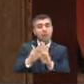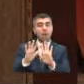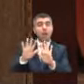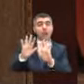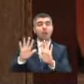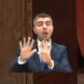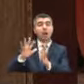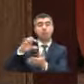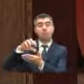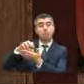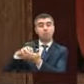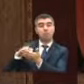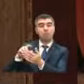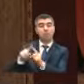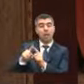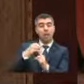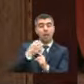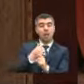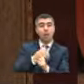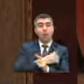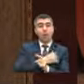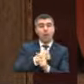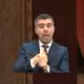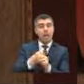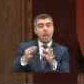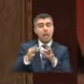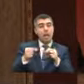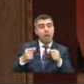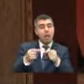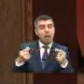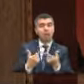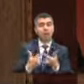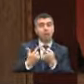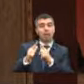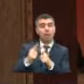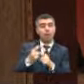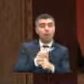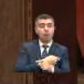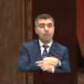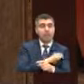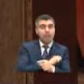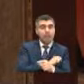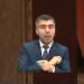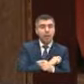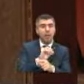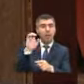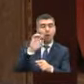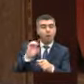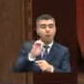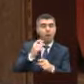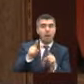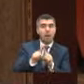في البلاد ديالنا، اسيويه، اليابان، كوريا، الصين، اوروبيه، فرنسا، اسبانيا، عربية، السعودية،